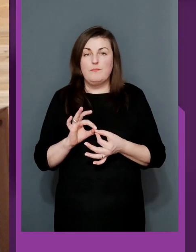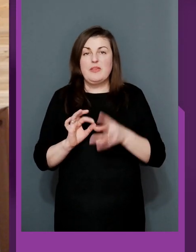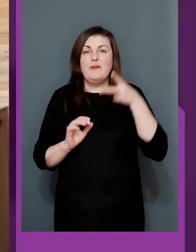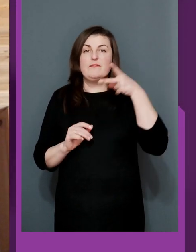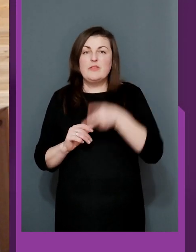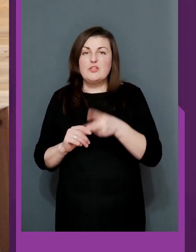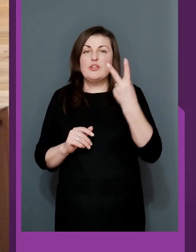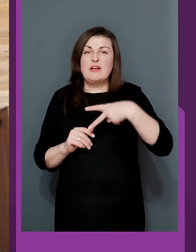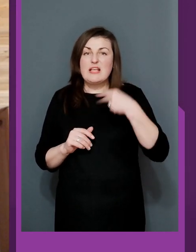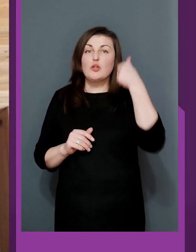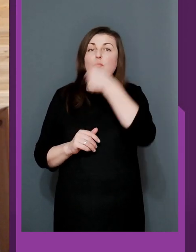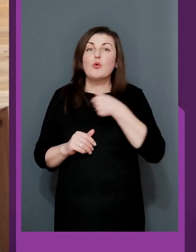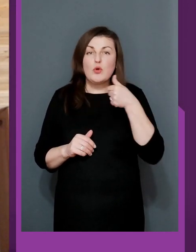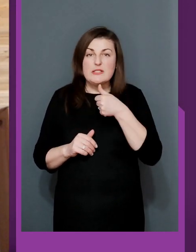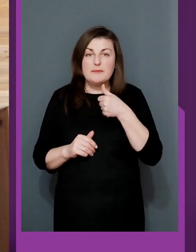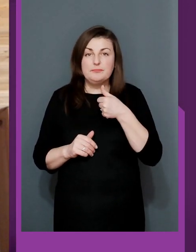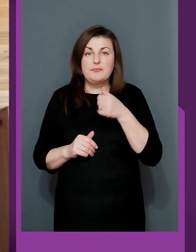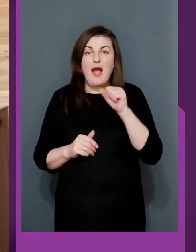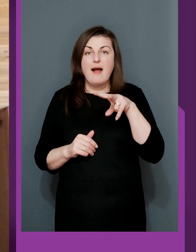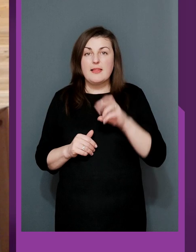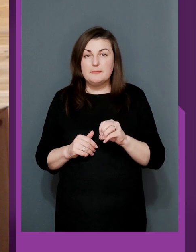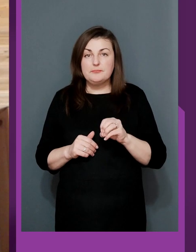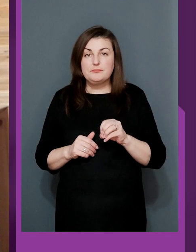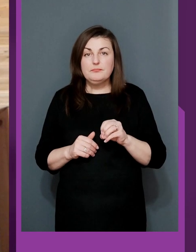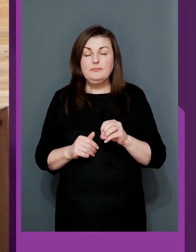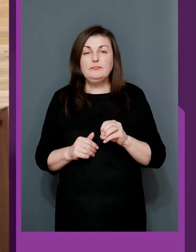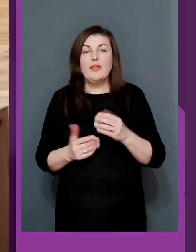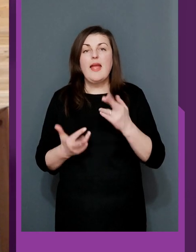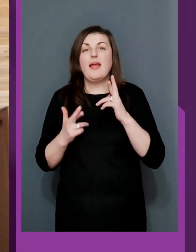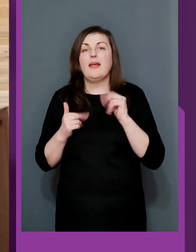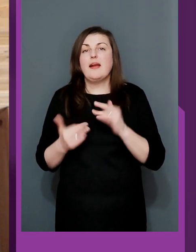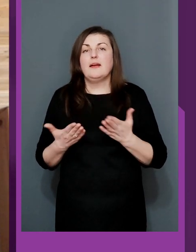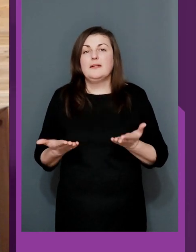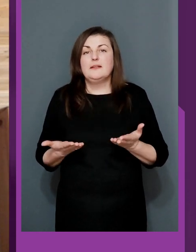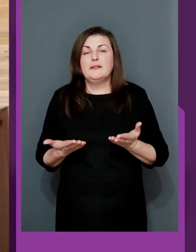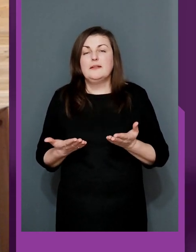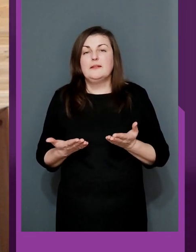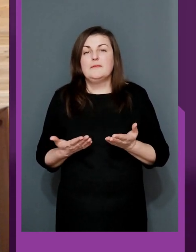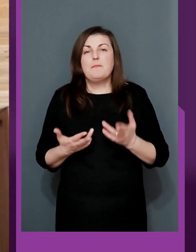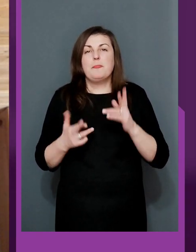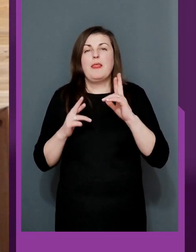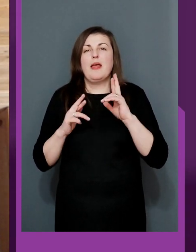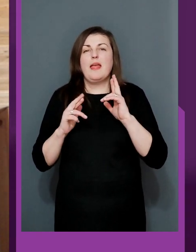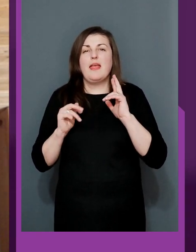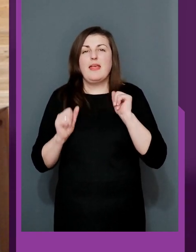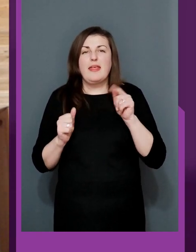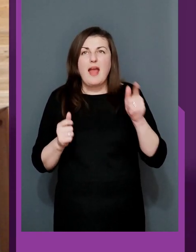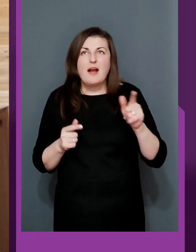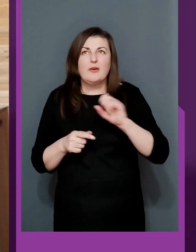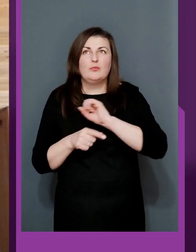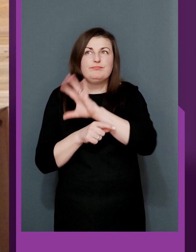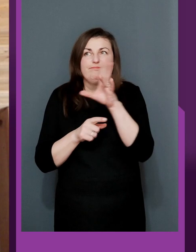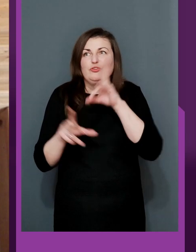в 2020му році але як як повітру цей шанс